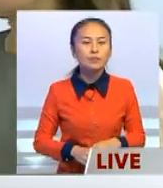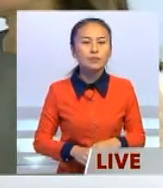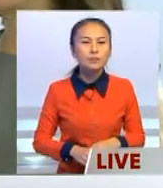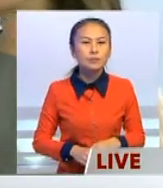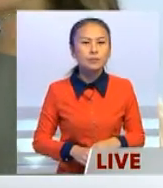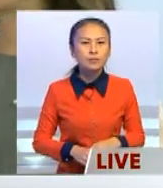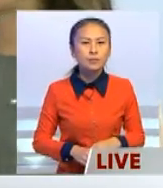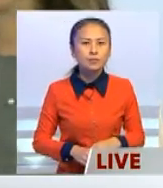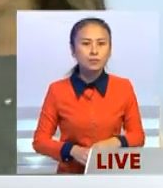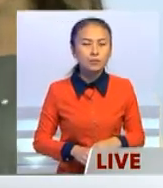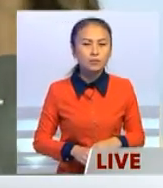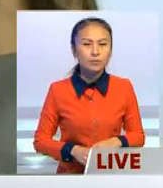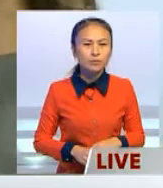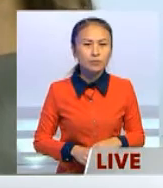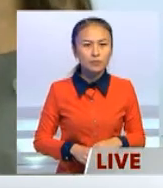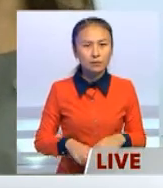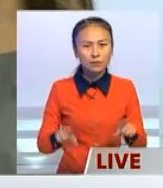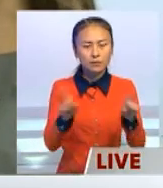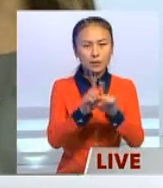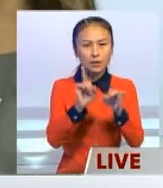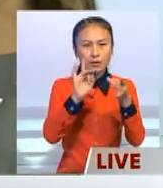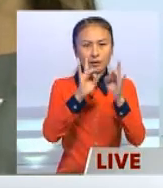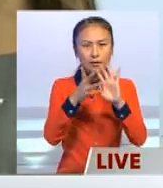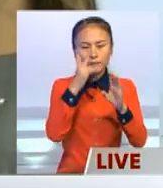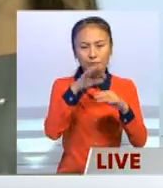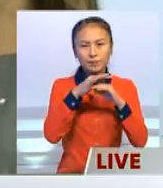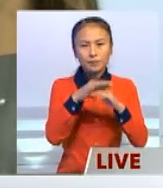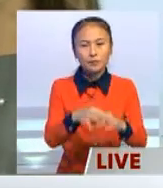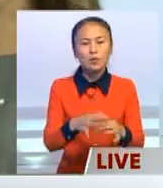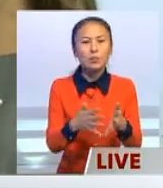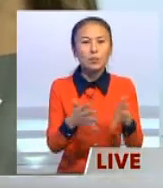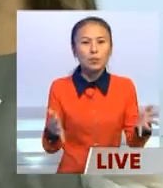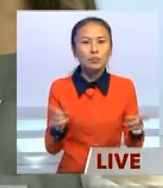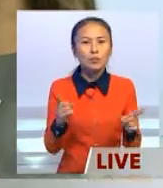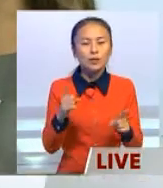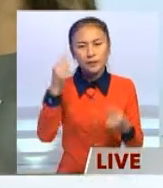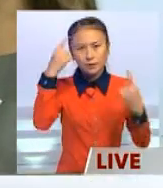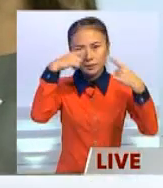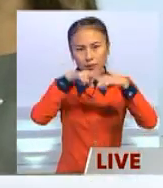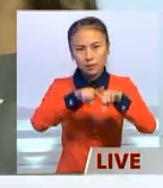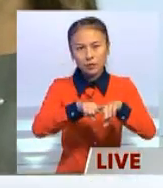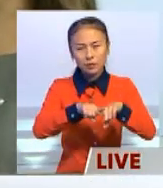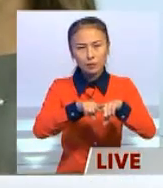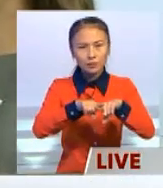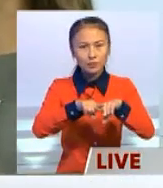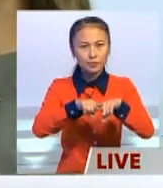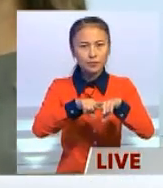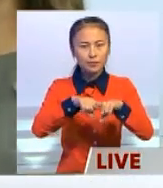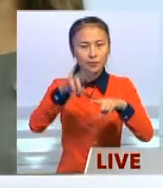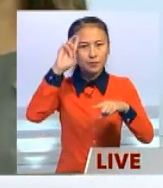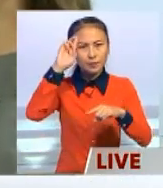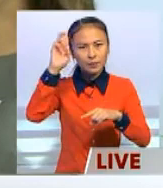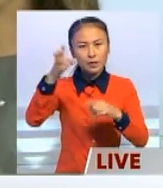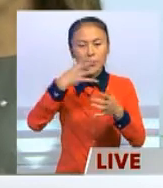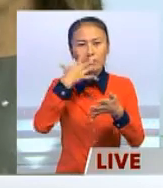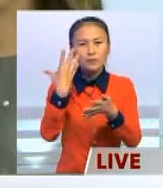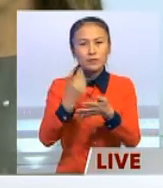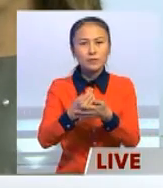Жалпы Қазақстанда қазір өте қарқынды интернет пайдаланушылардың саны өсіп келе жатыр. Ол енді технологиялардың мемлекеттің жасап